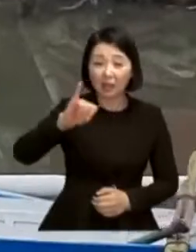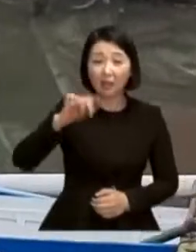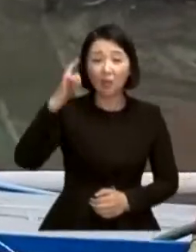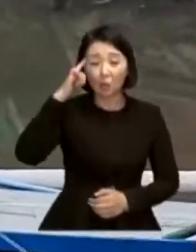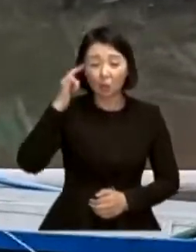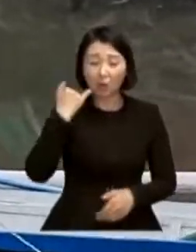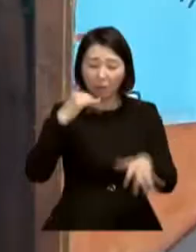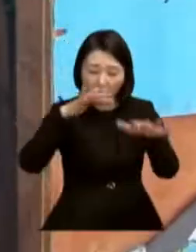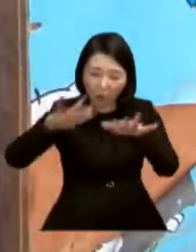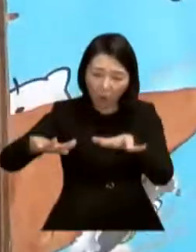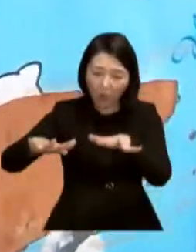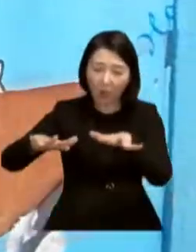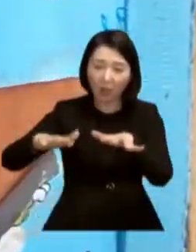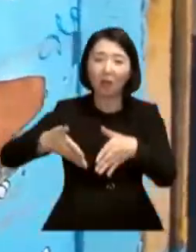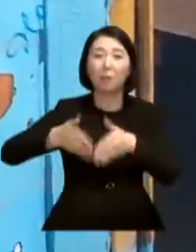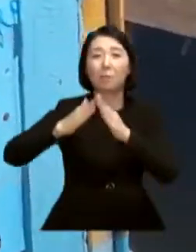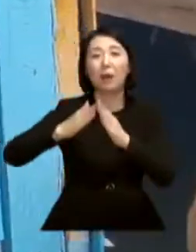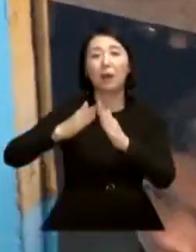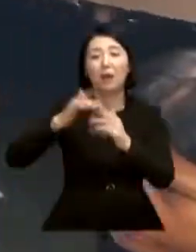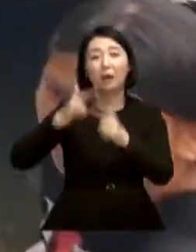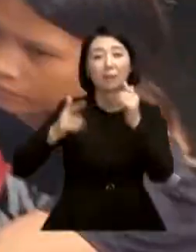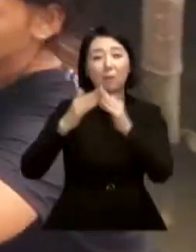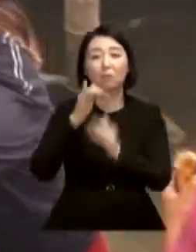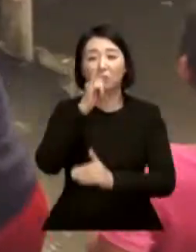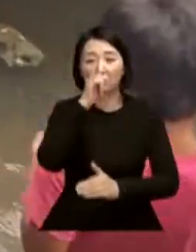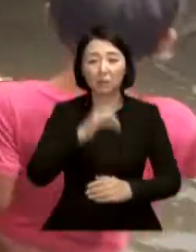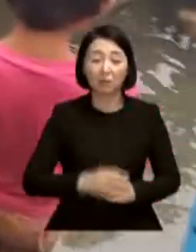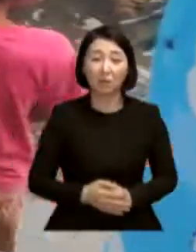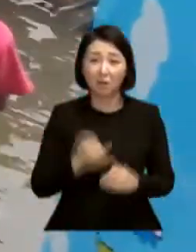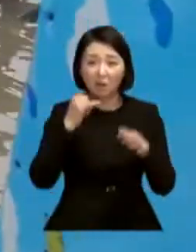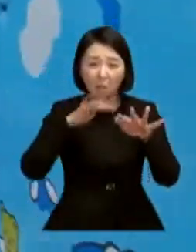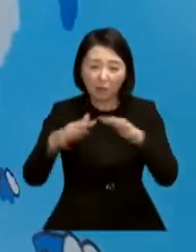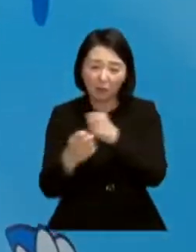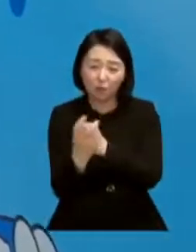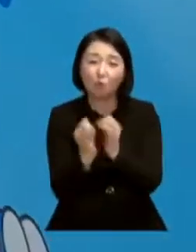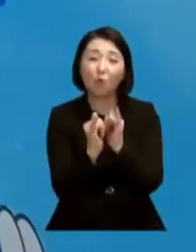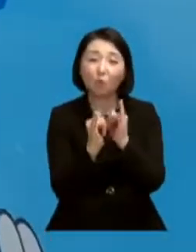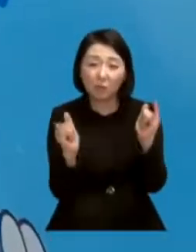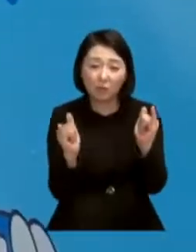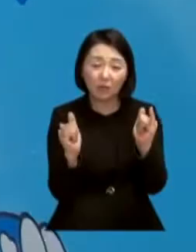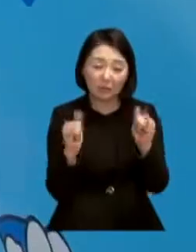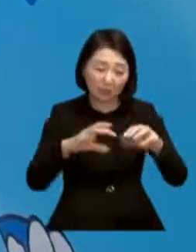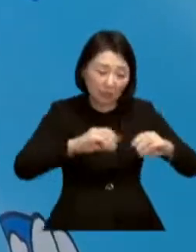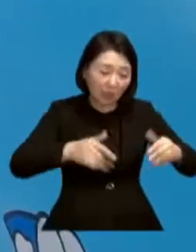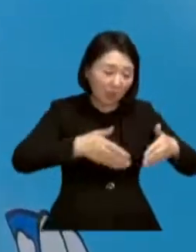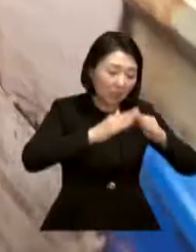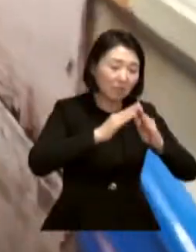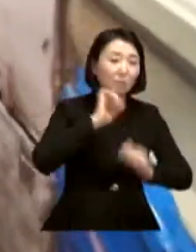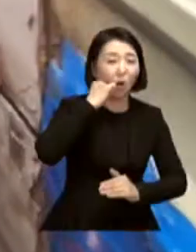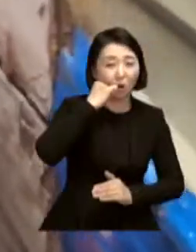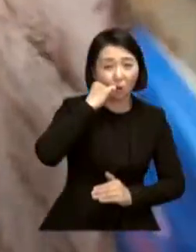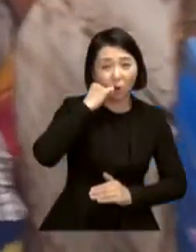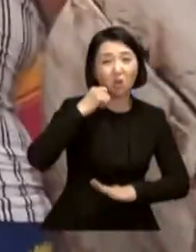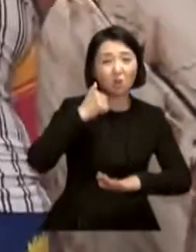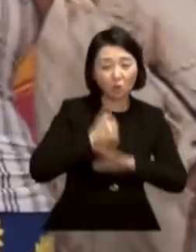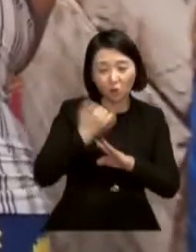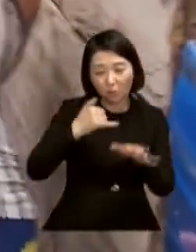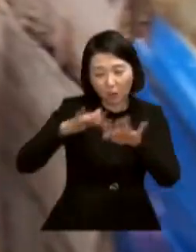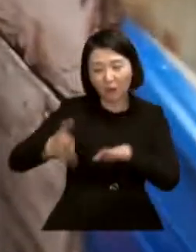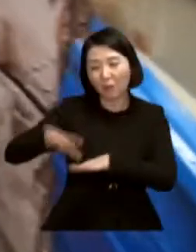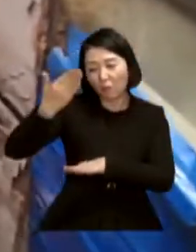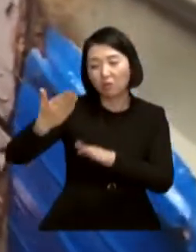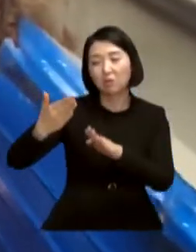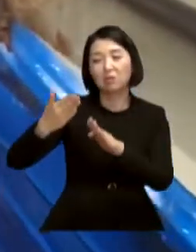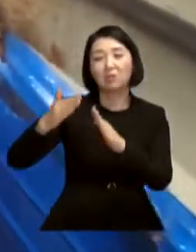깔리나우 마을도 있다. 바다의 유목민이라 불리는 바자우족을 비롯해 땅에 집 지을 형편이 안 돼 바다에 집을 짓고